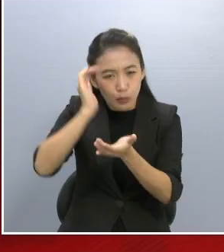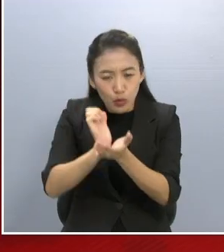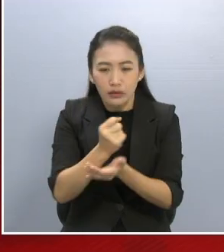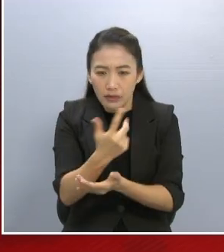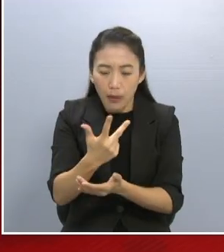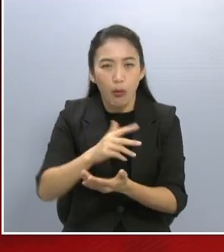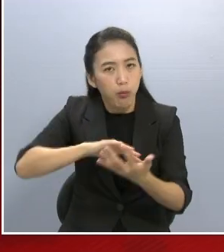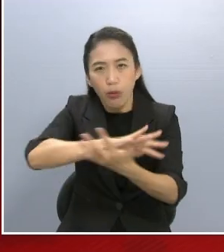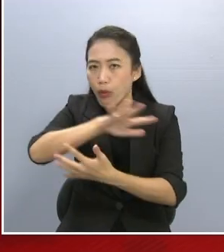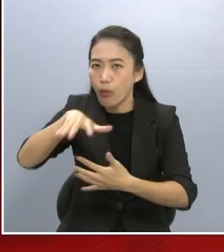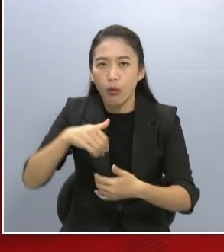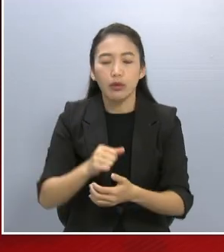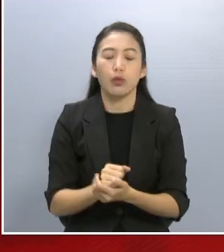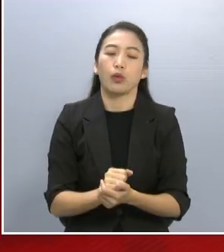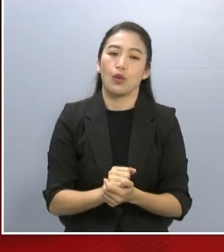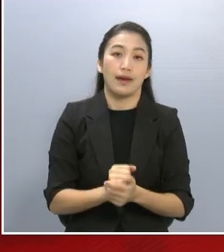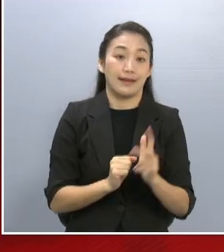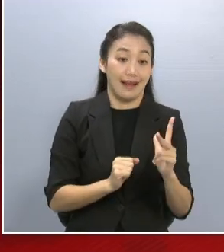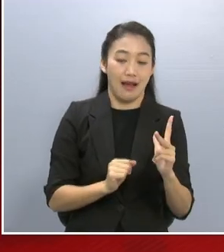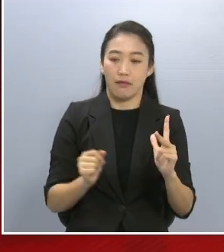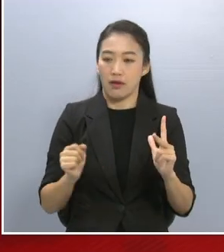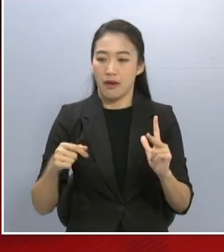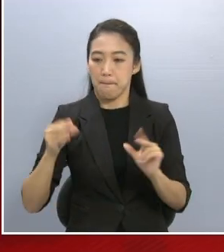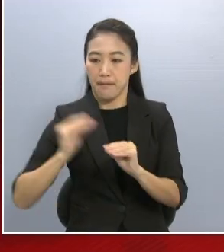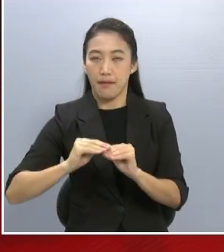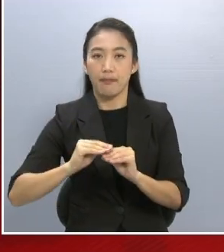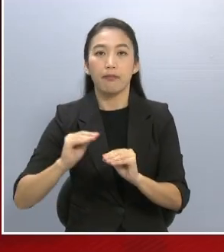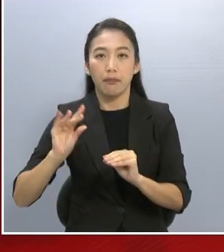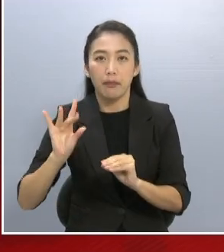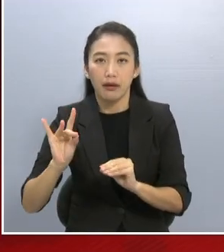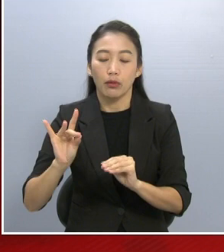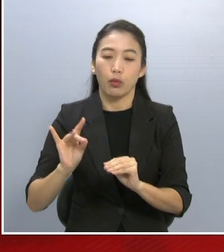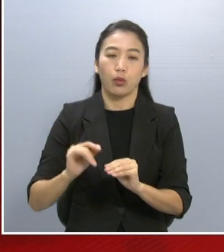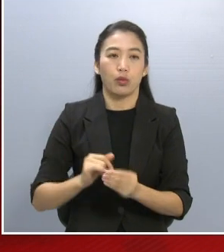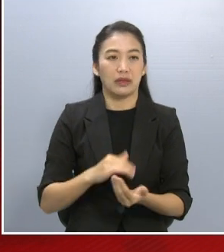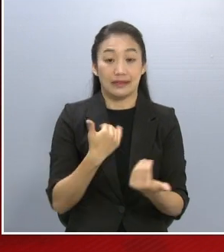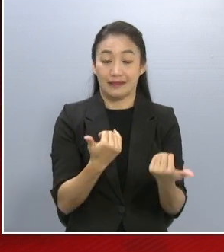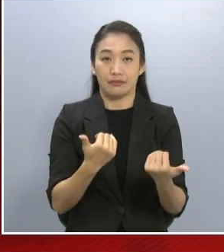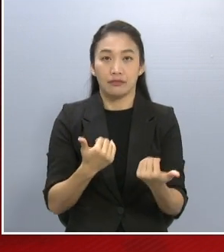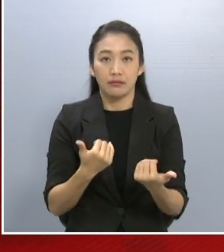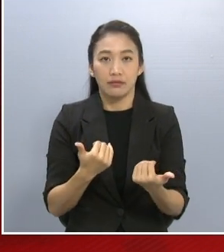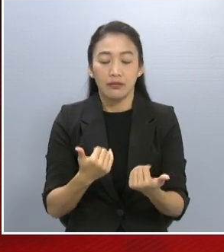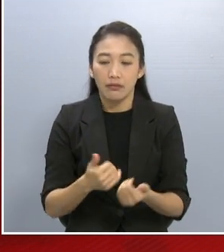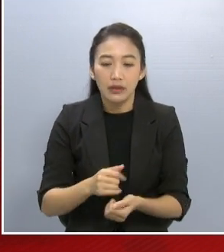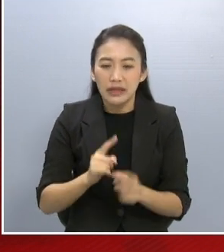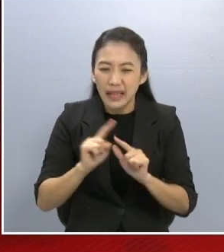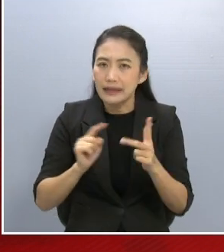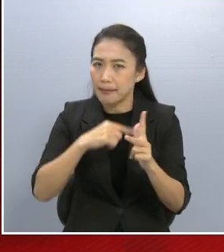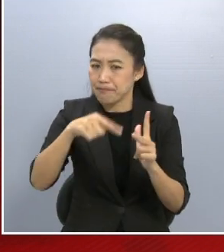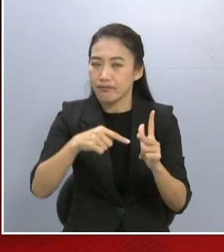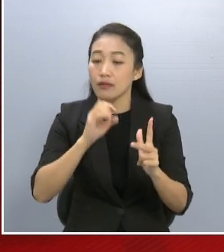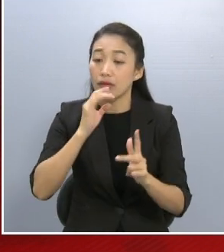หลายข้อหาครับเกี่ยวกับการเรียกรับสินบนขณะเดียวกันทั้ง 3รายให้การปฏิเสธตลอดข้อกล่าวหา